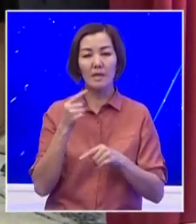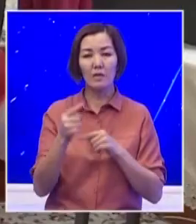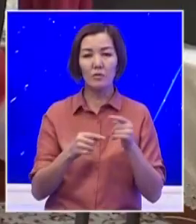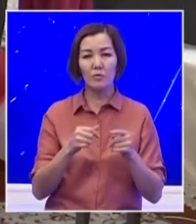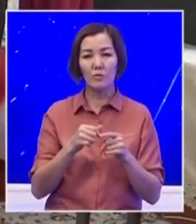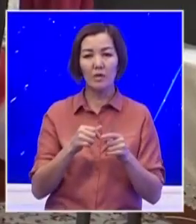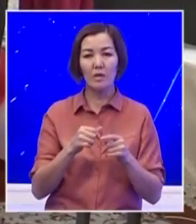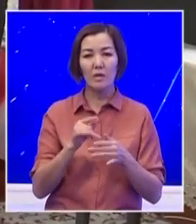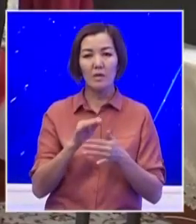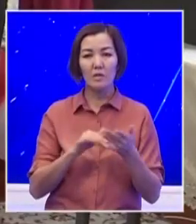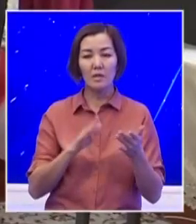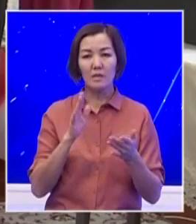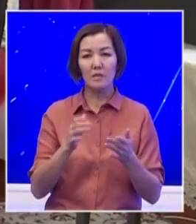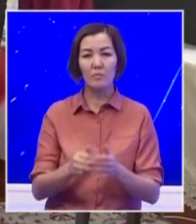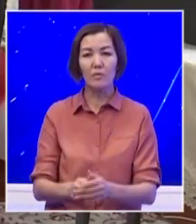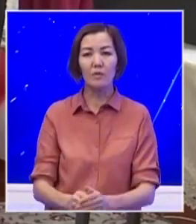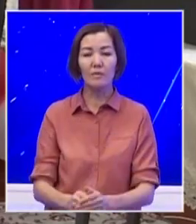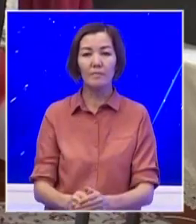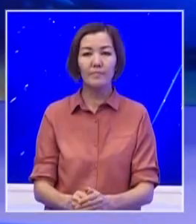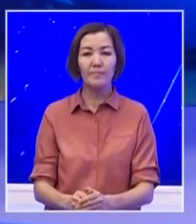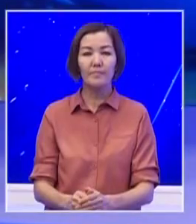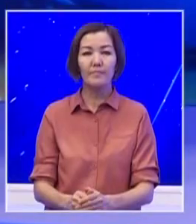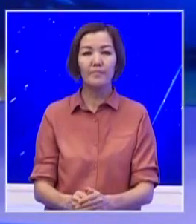Мадина Мұратбекқызы, Надир Хамзин, Жетісу телеарнасы.